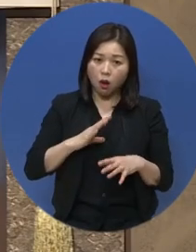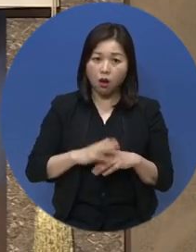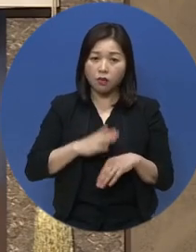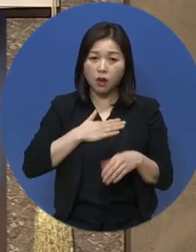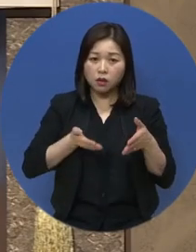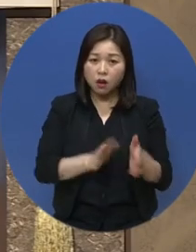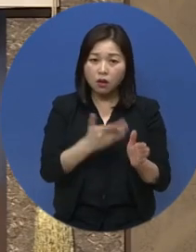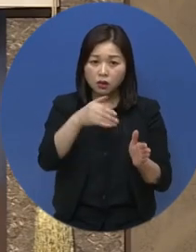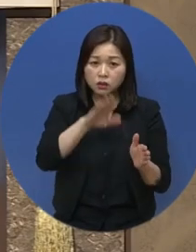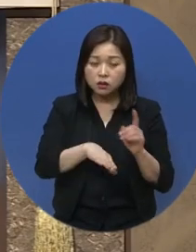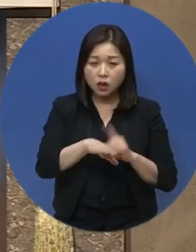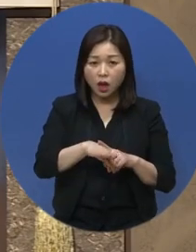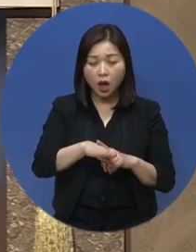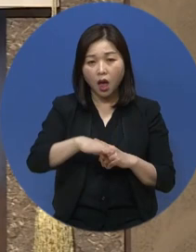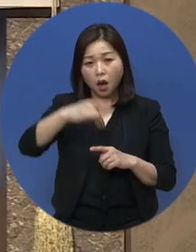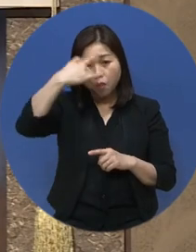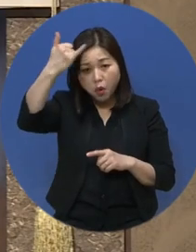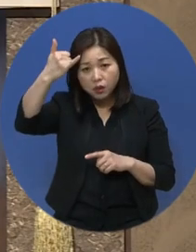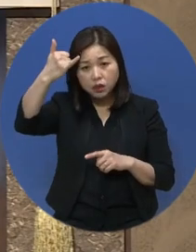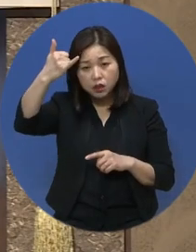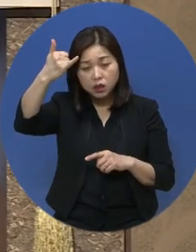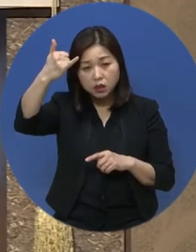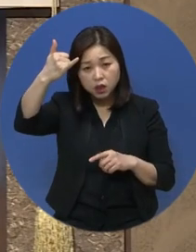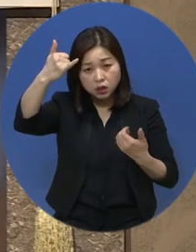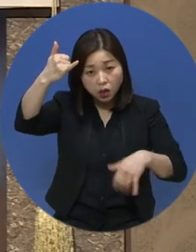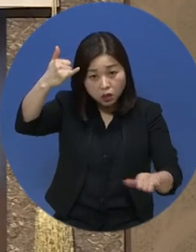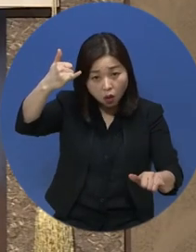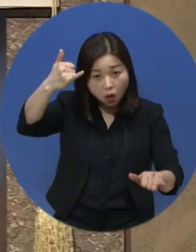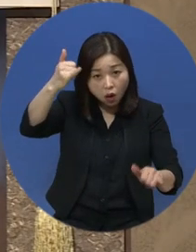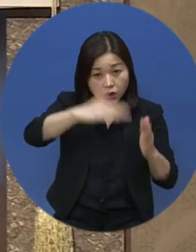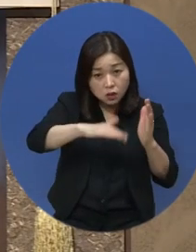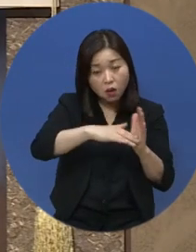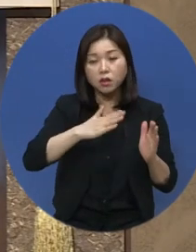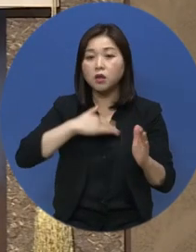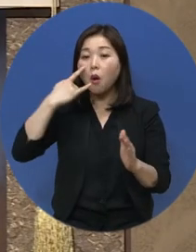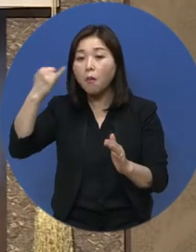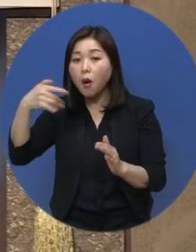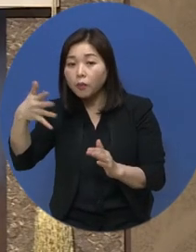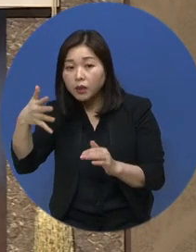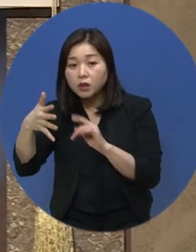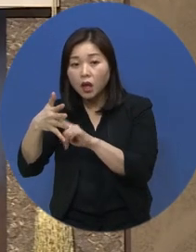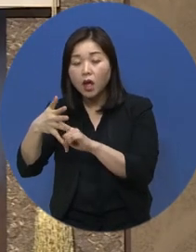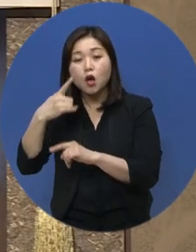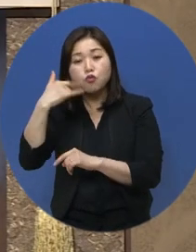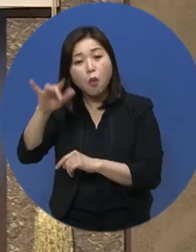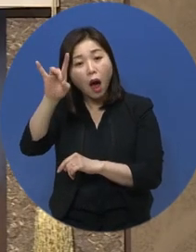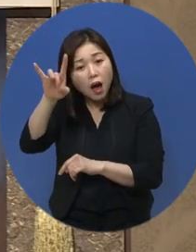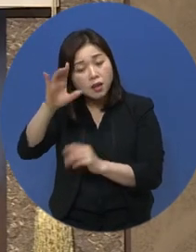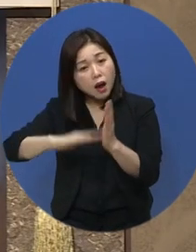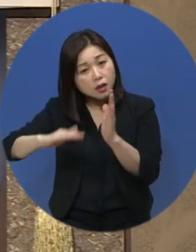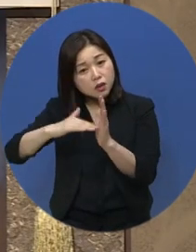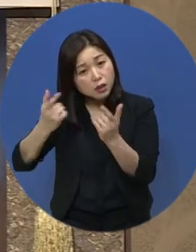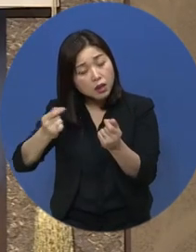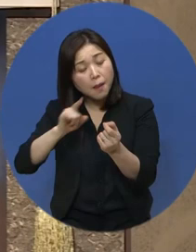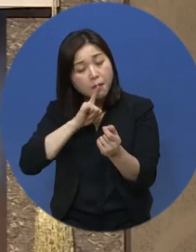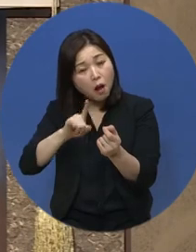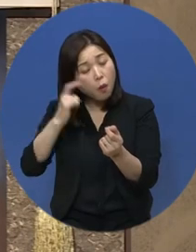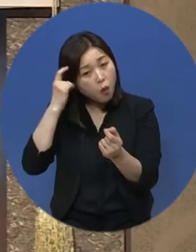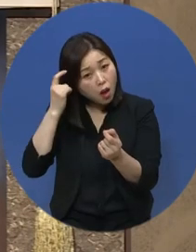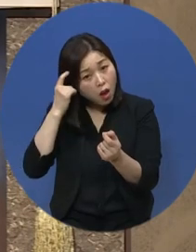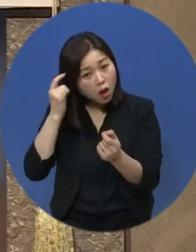태어났는데 조선가정이죠? 나는 엄마가 없는데 왜 한부모 가정이라고 사람들이 이야기하죠? 여기에 우리 어른들이